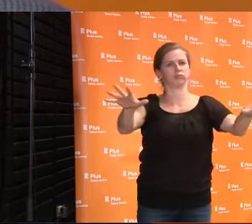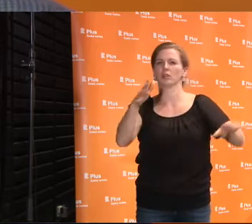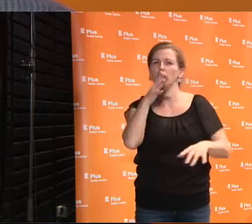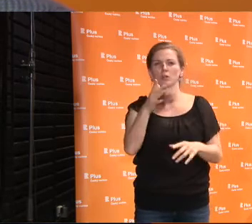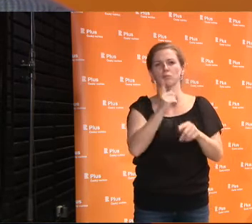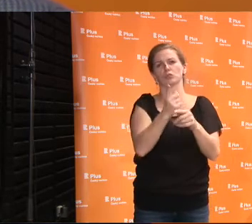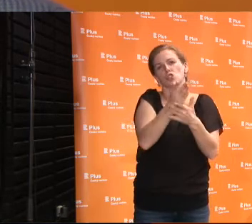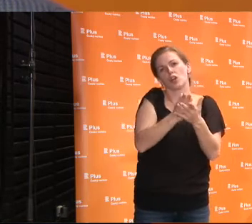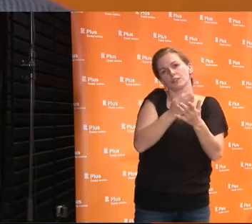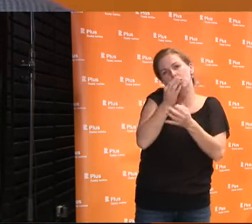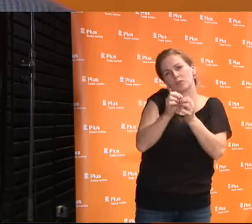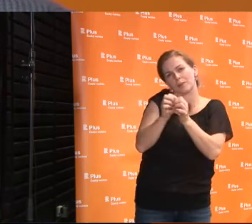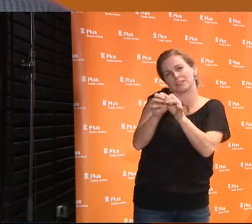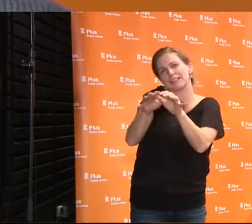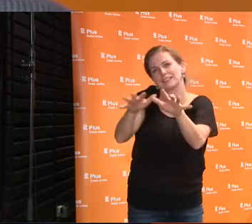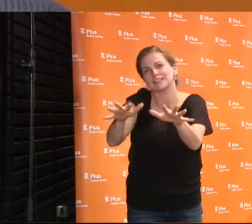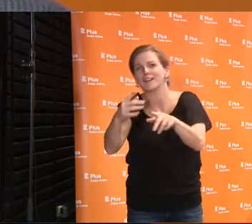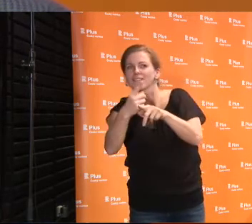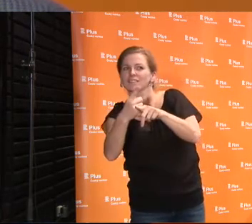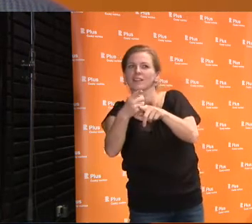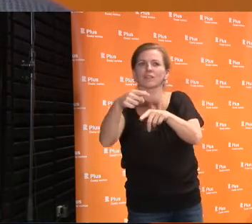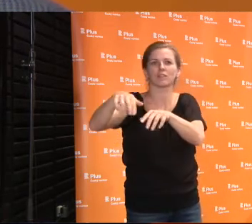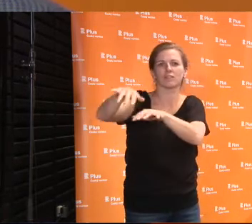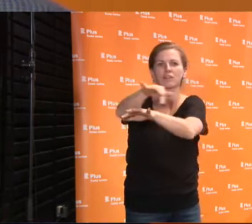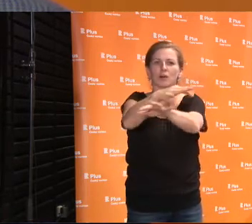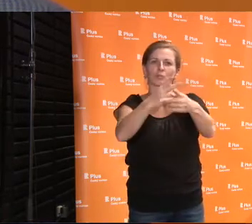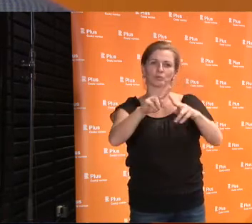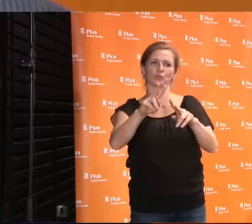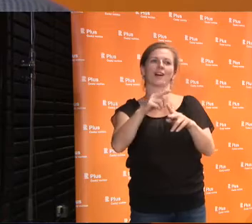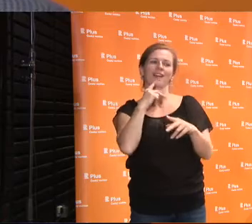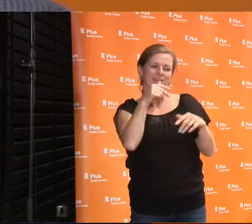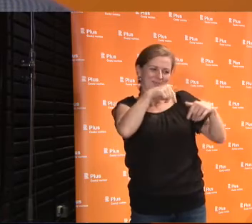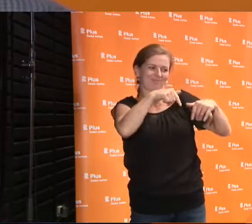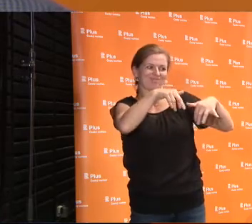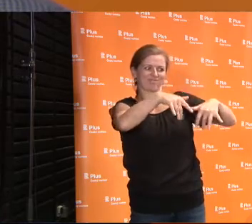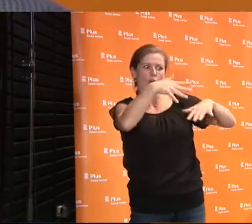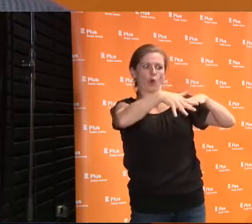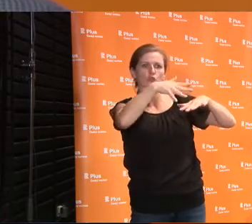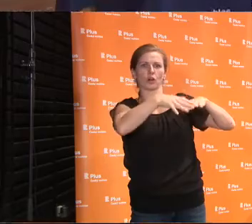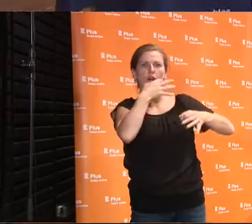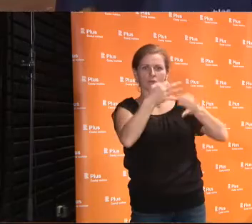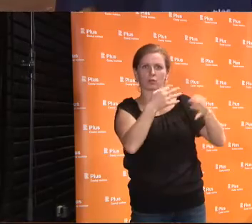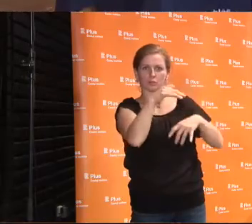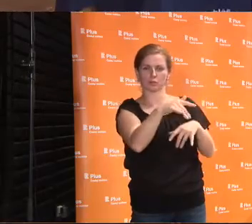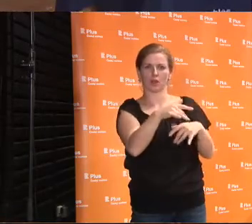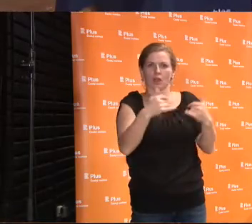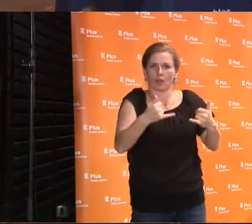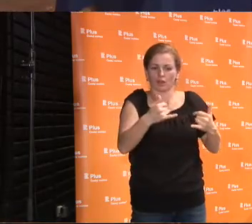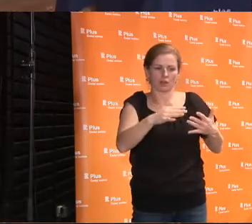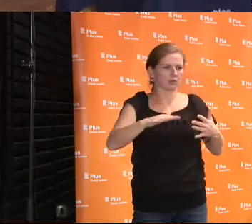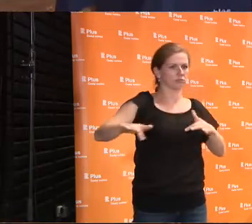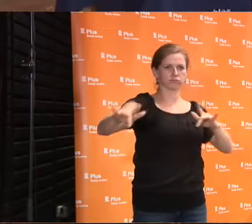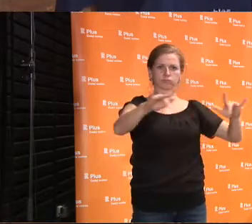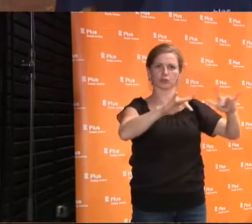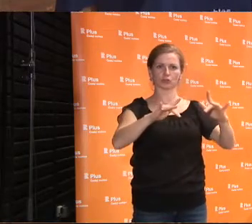knihu v 80. letech, ale tady určitá míra kontroly informací. Nyní v tom prostoru, ve kterém se pohybujeme, vlastně